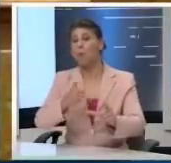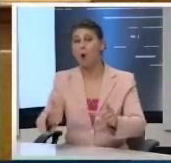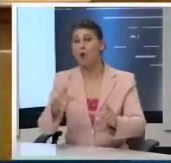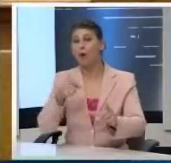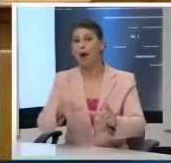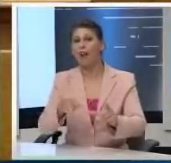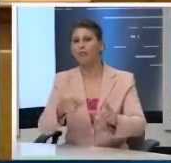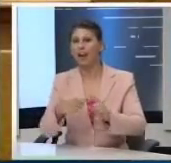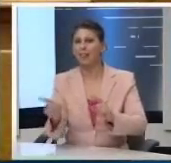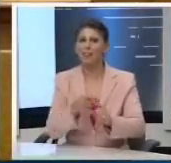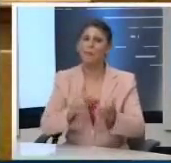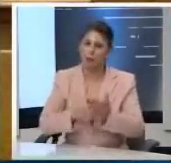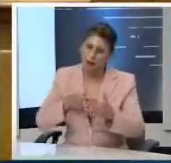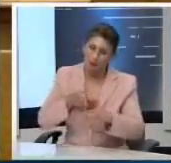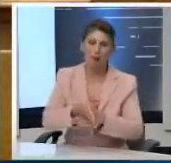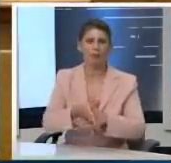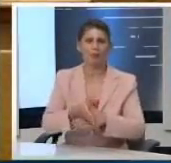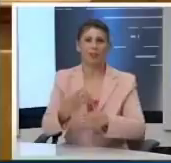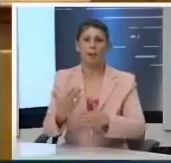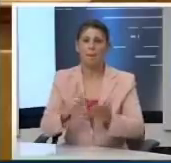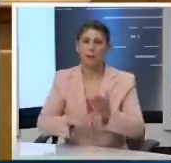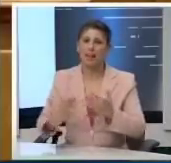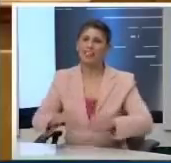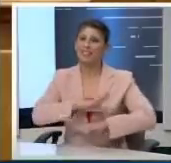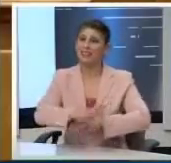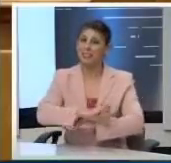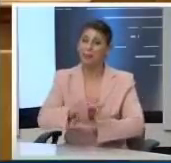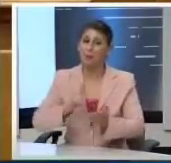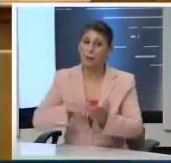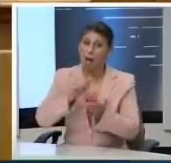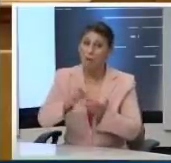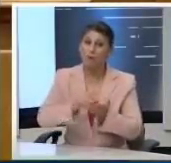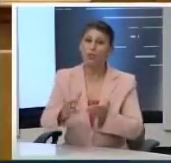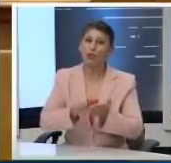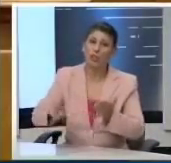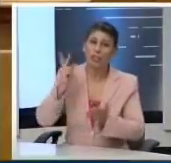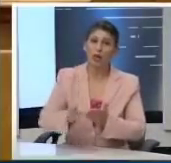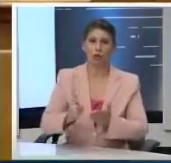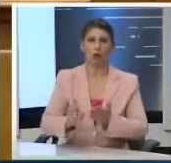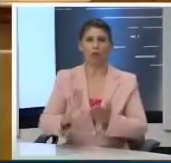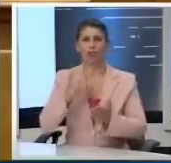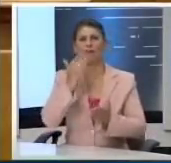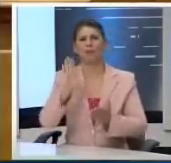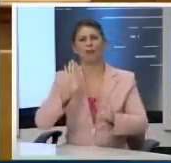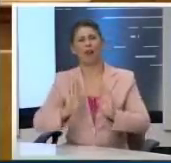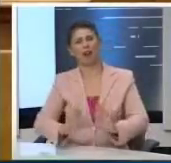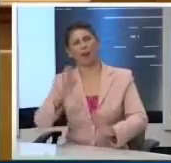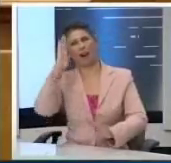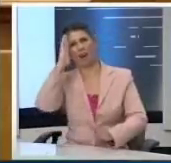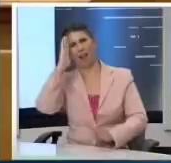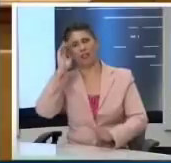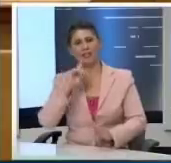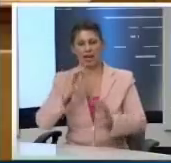αντιθέσεις πρέπει να παρέμβεις, πρέπει να έχεις στρατηγική, πρέπει να αποφύγεις το χειρότερο κακό. Δεν μπορεί να κάθεσαι και να λες